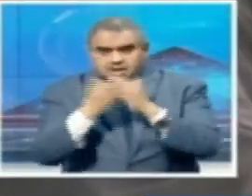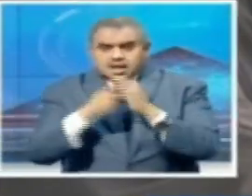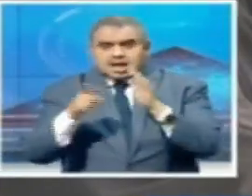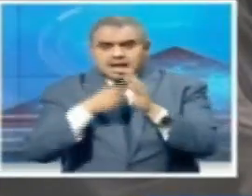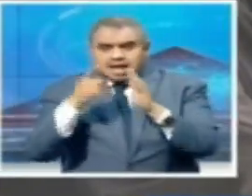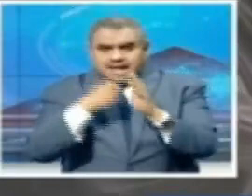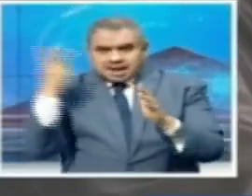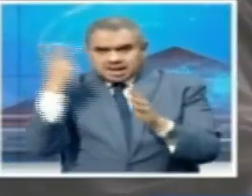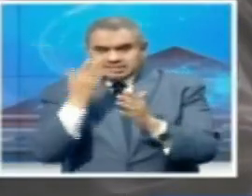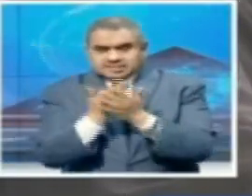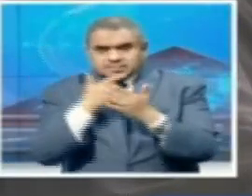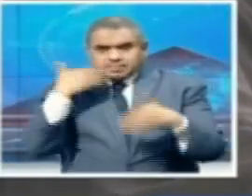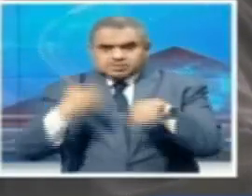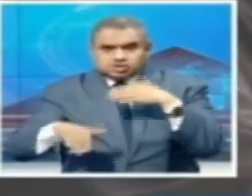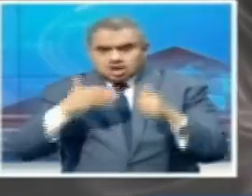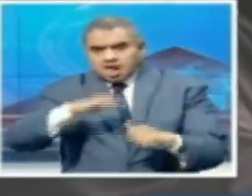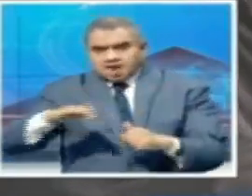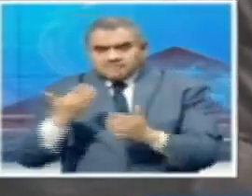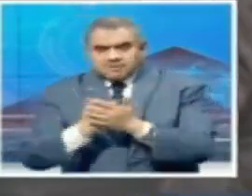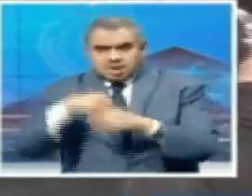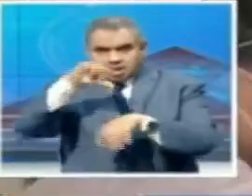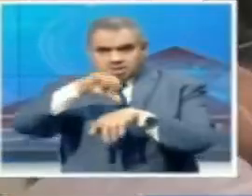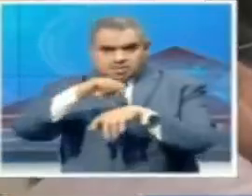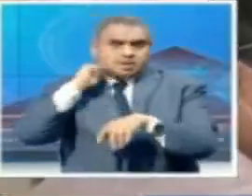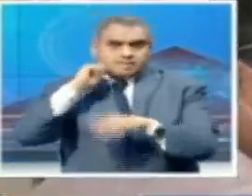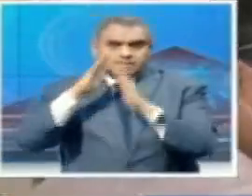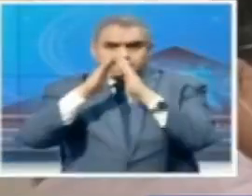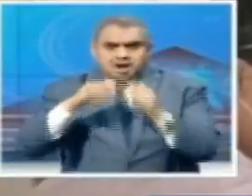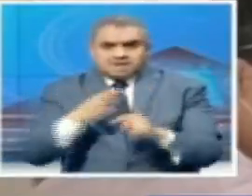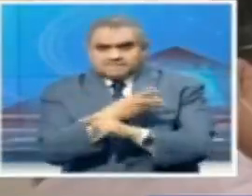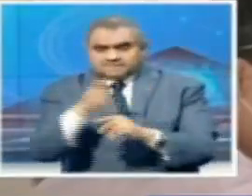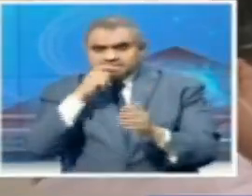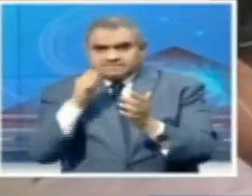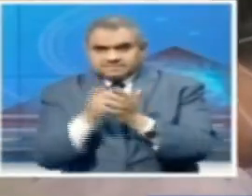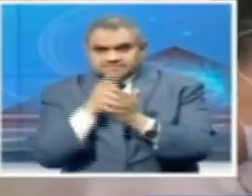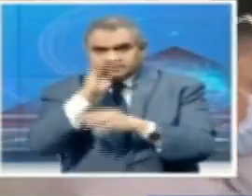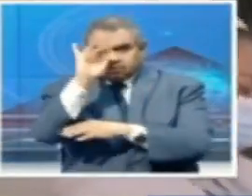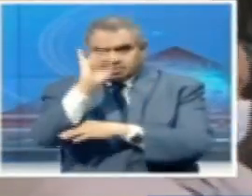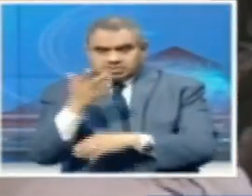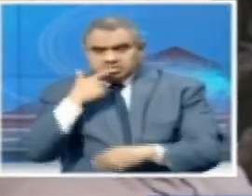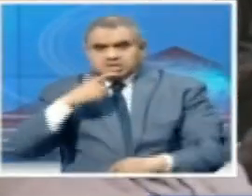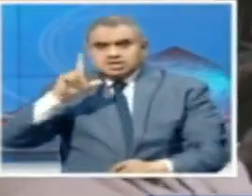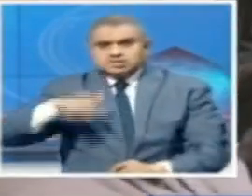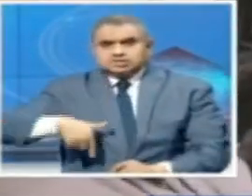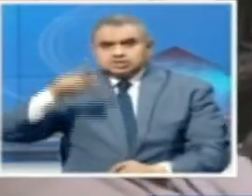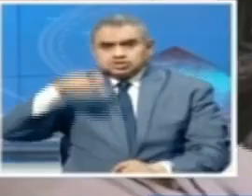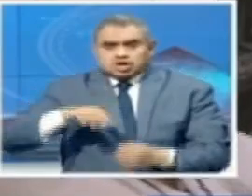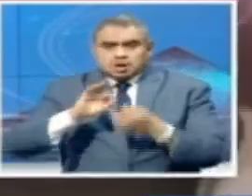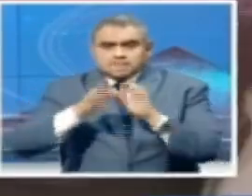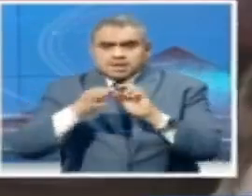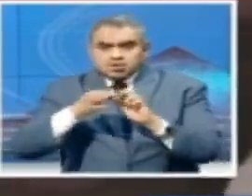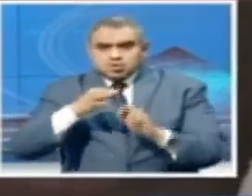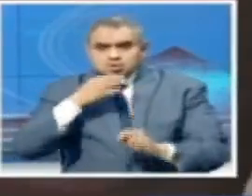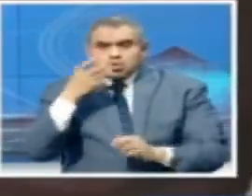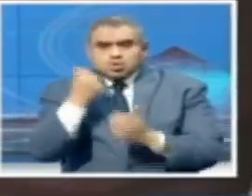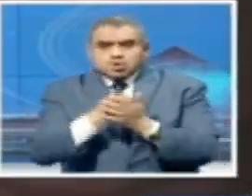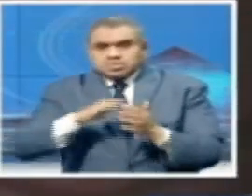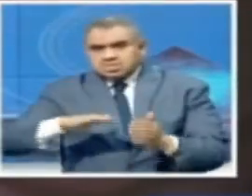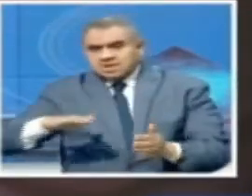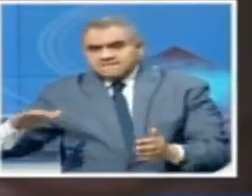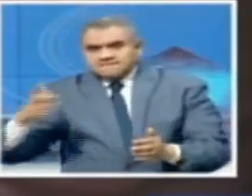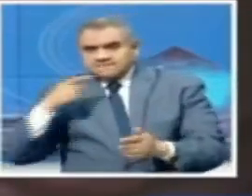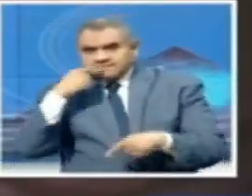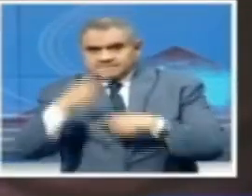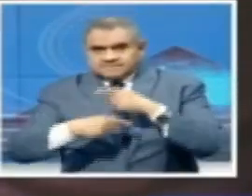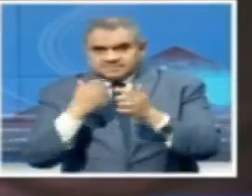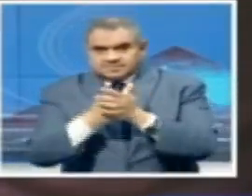ضد مرض شلل الأطفال بالمراكز الطبية بمحافظة مصر كافة، والتي تستهدف 16 مليون و700 ألف طفل